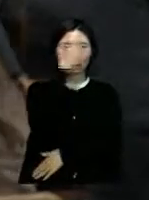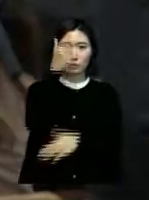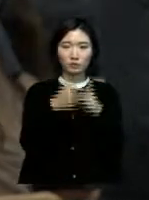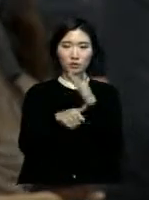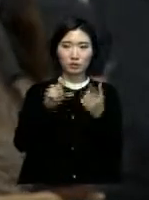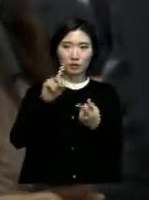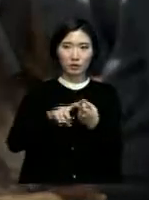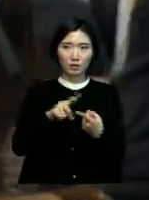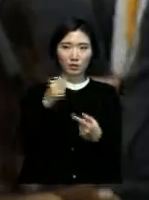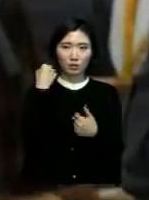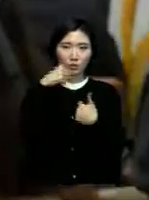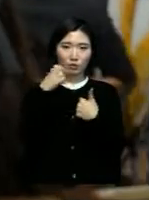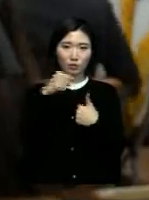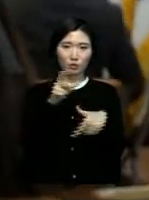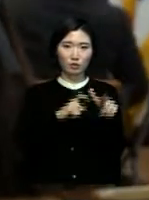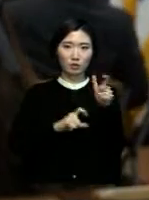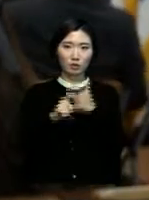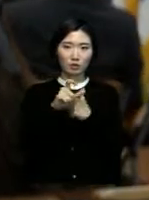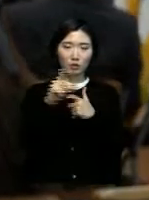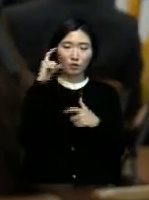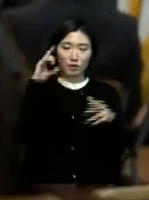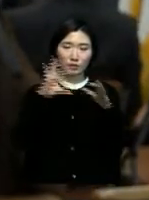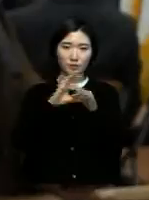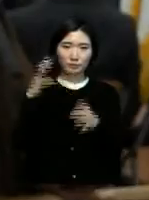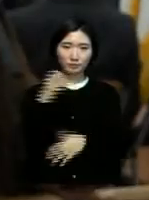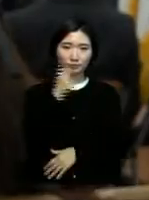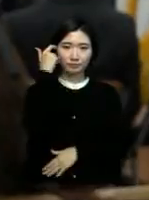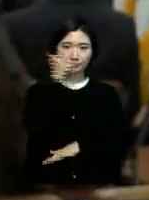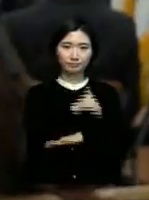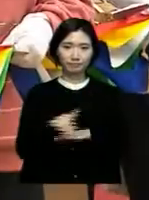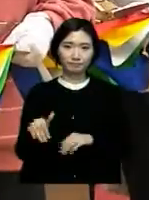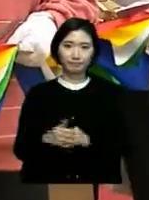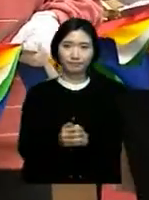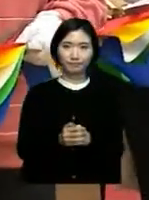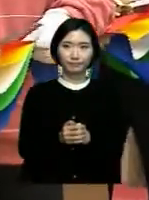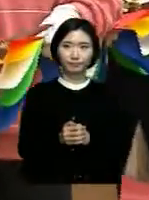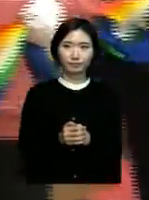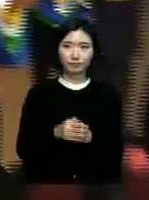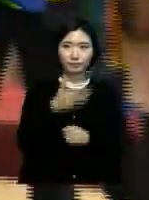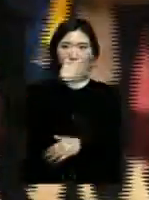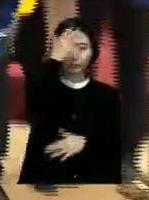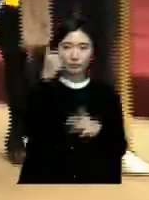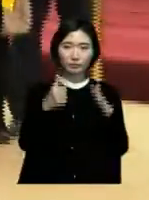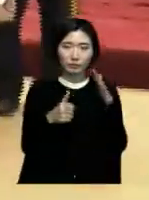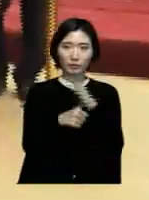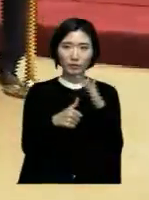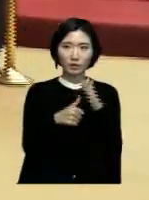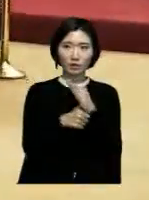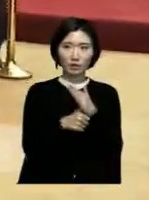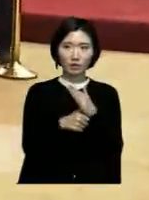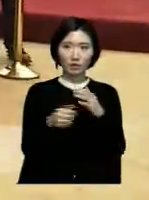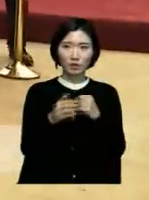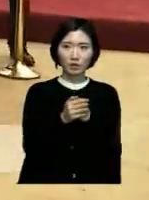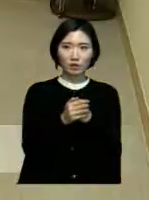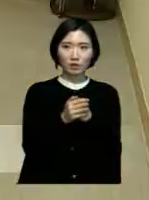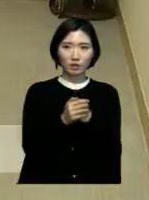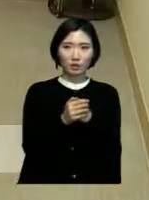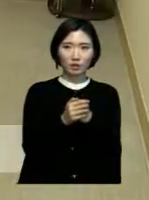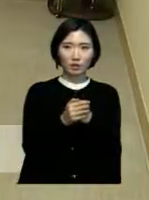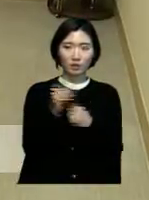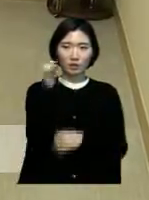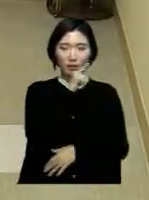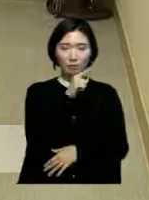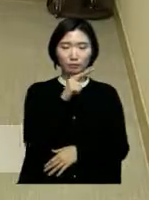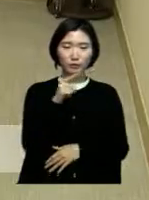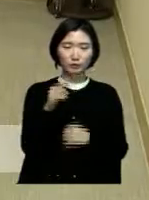대한 교육을 더욱더 관심을 가진 그런 계획을 갖고 있습니다. 또 청소년 유해업소 350여 곳을